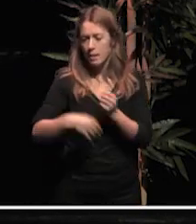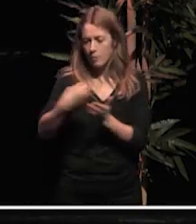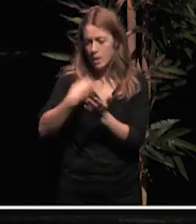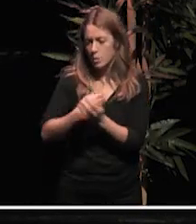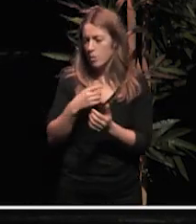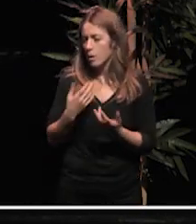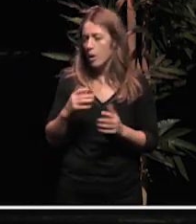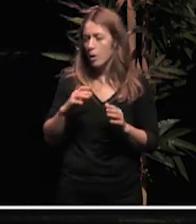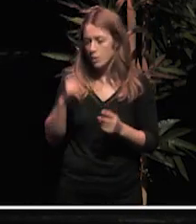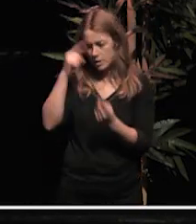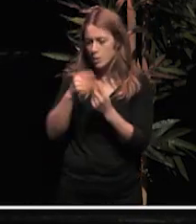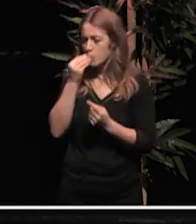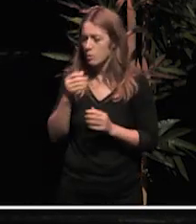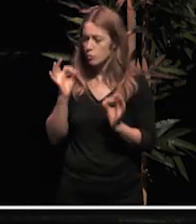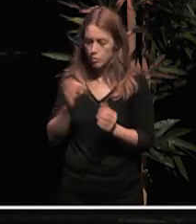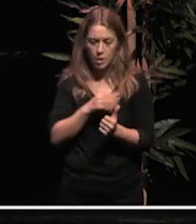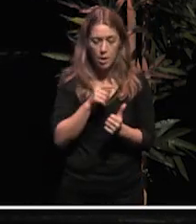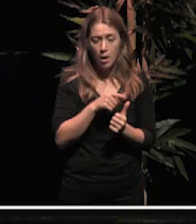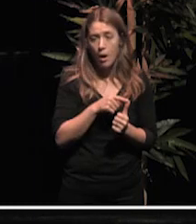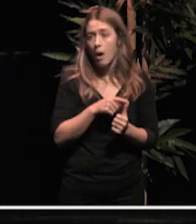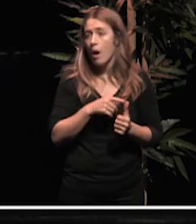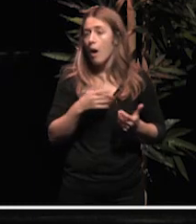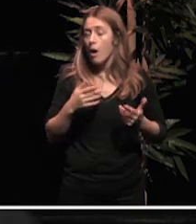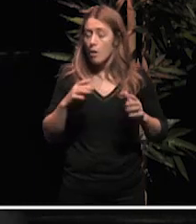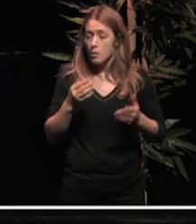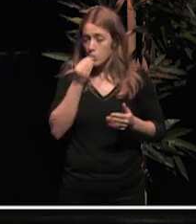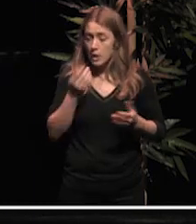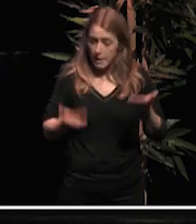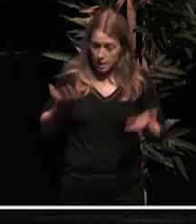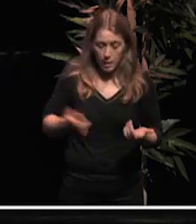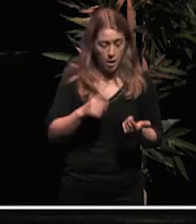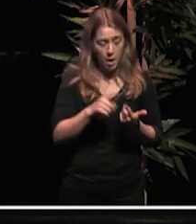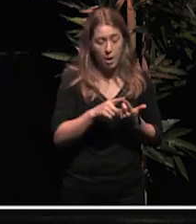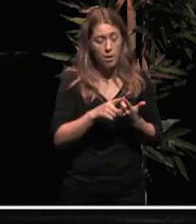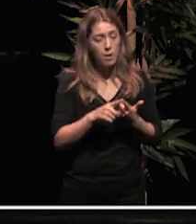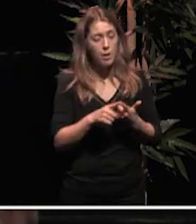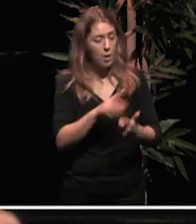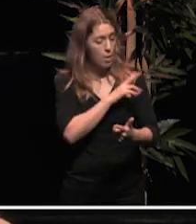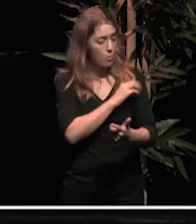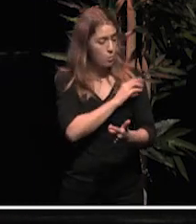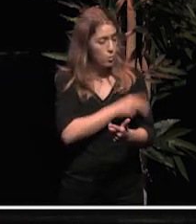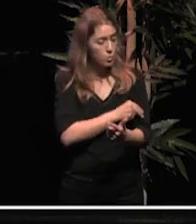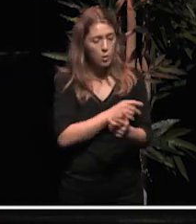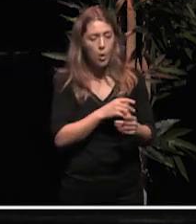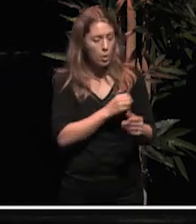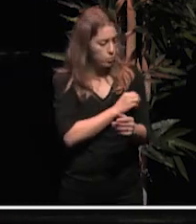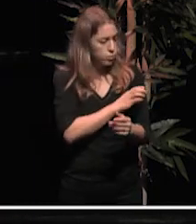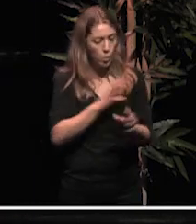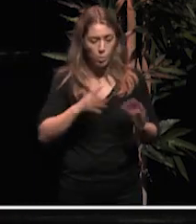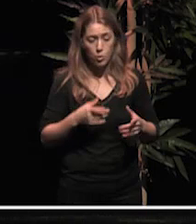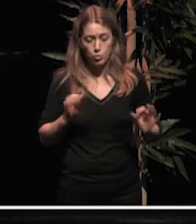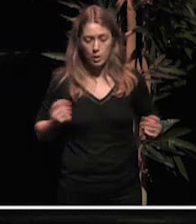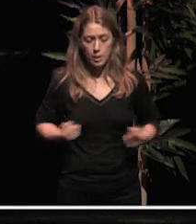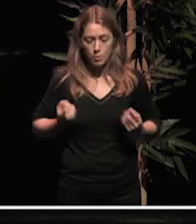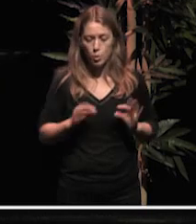nourrir. C'est la nutrition équilibrée, comment bien savoir faire ses muscles, c'est l'exercice modéré. Comment